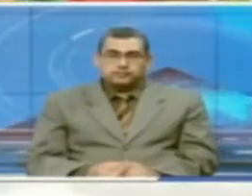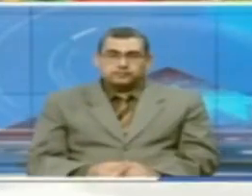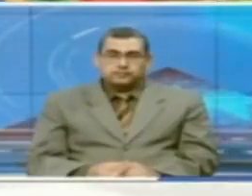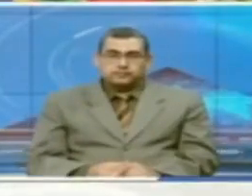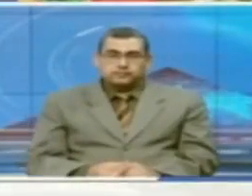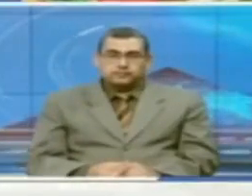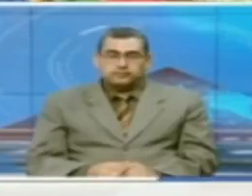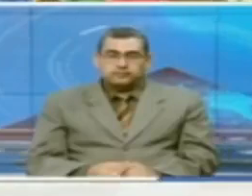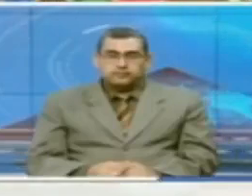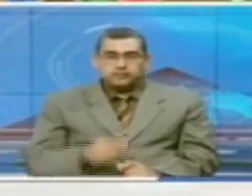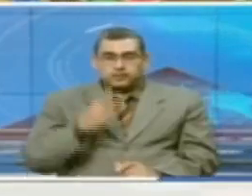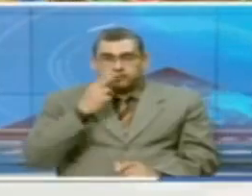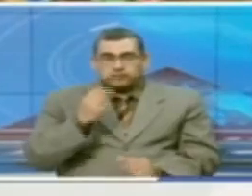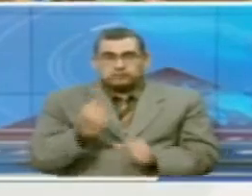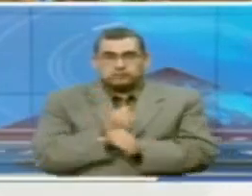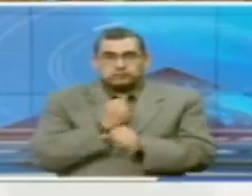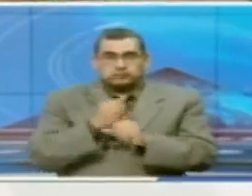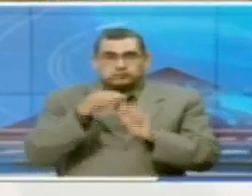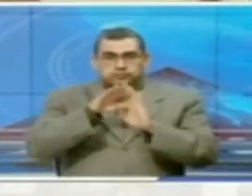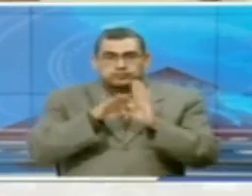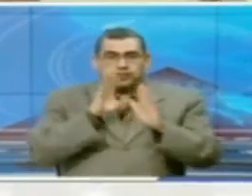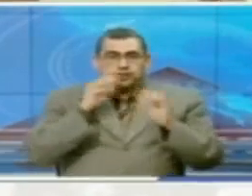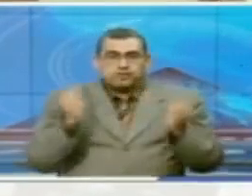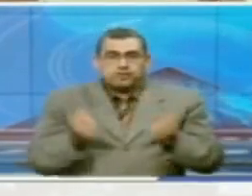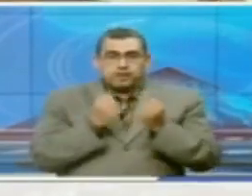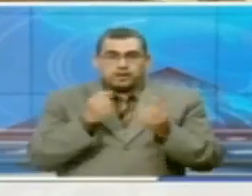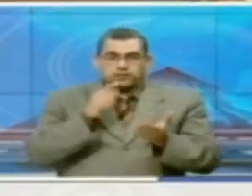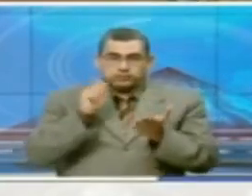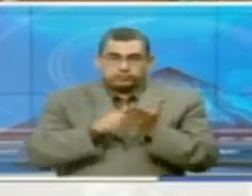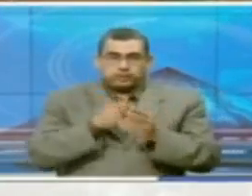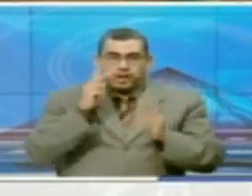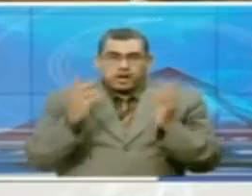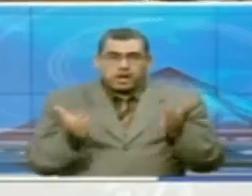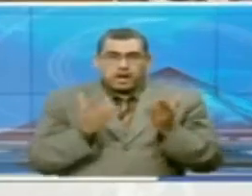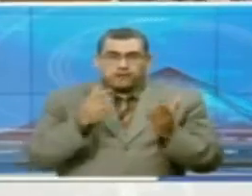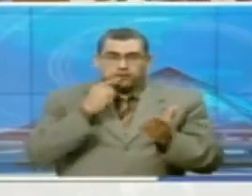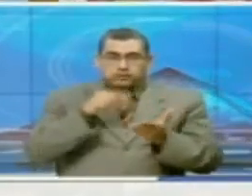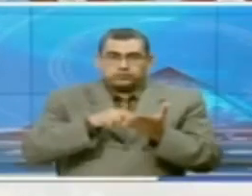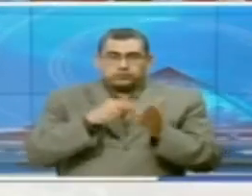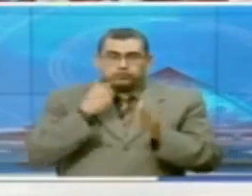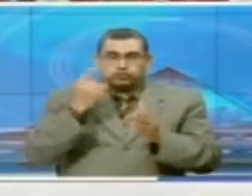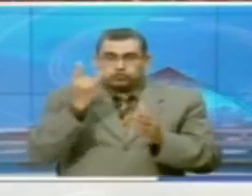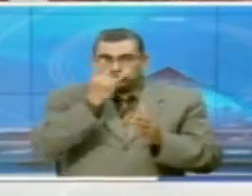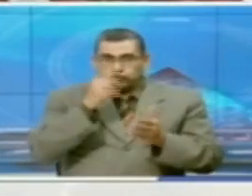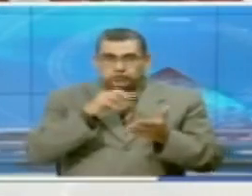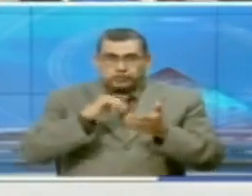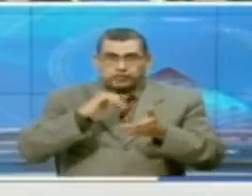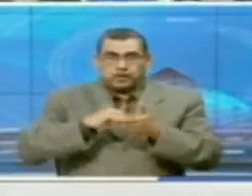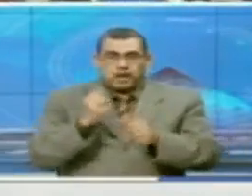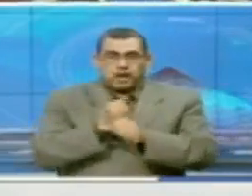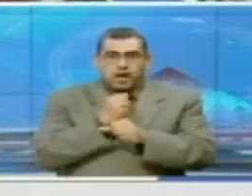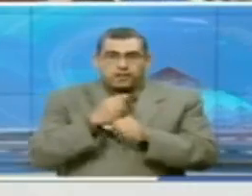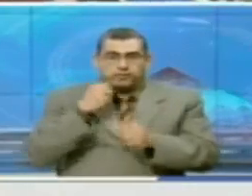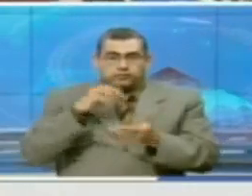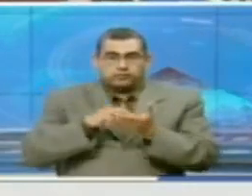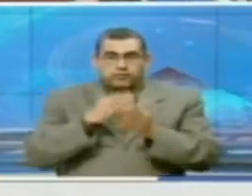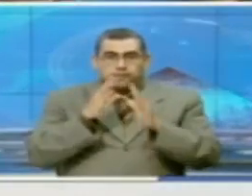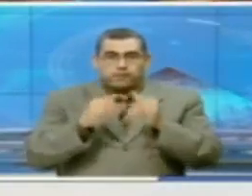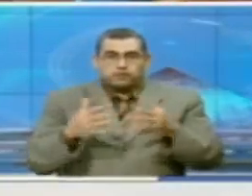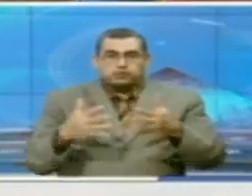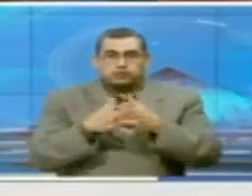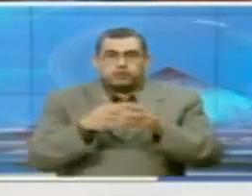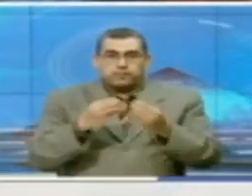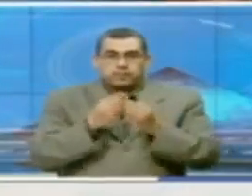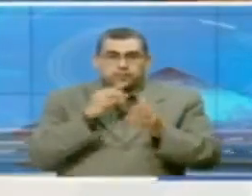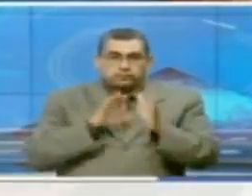في ختام فعاليات الدورات التدريبية أقيمت احتفالية بمركز بحوث الشرطة بالتعاون مع الوكالة المصرية للشراكة من أجل